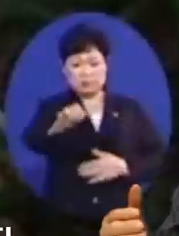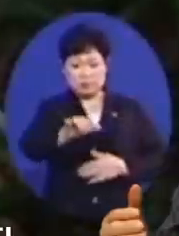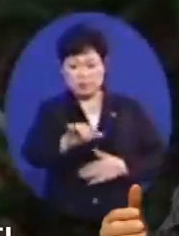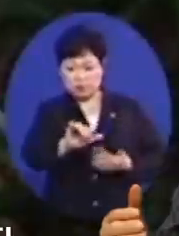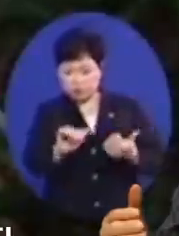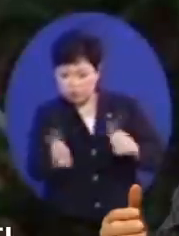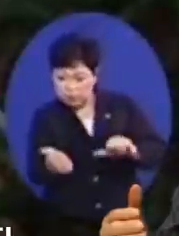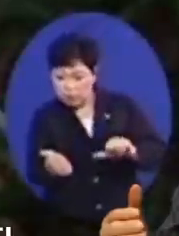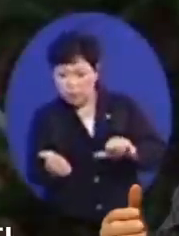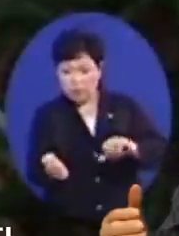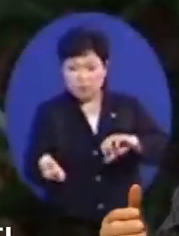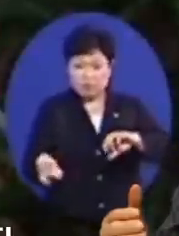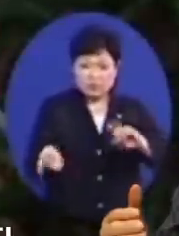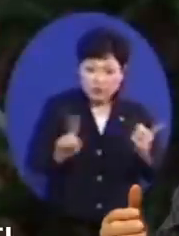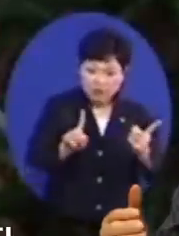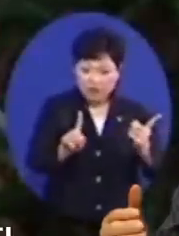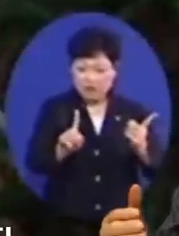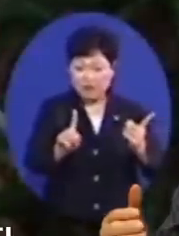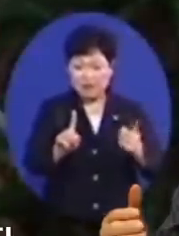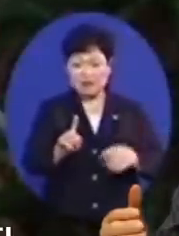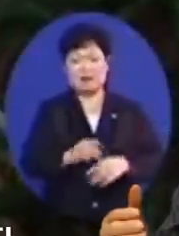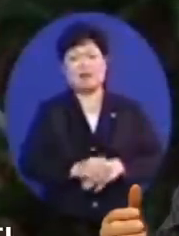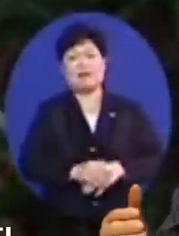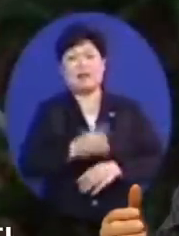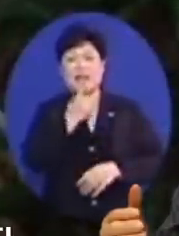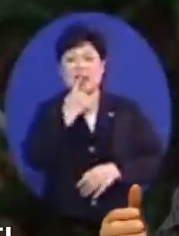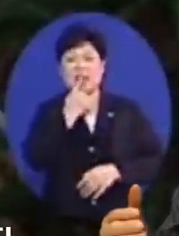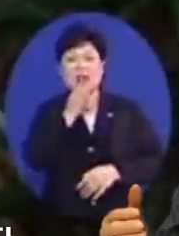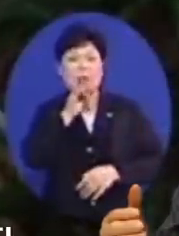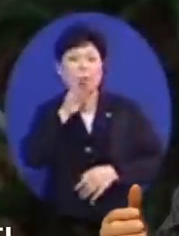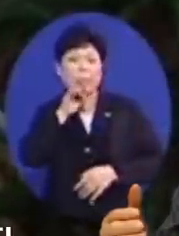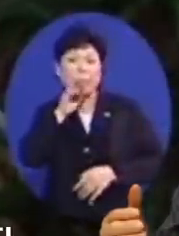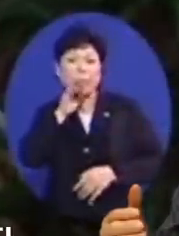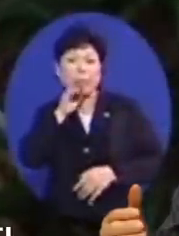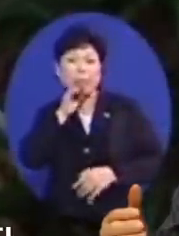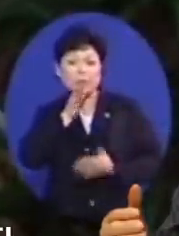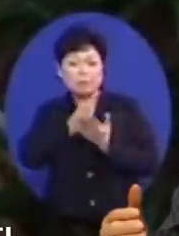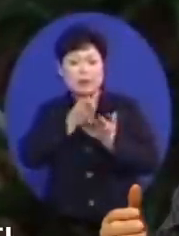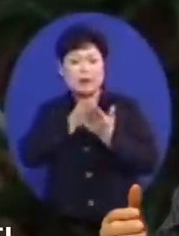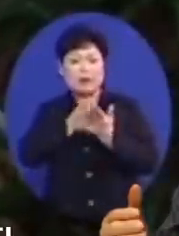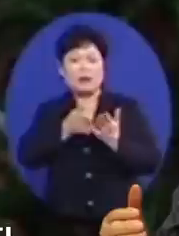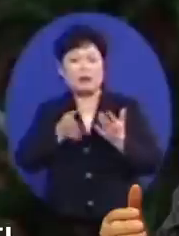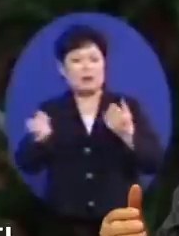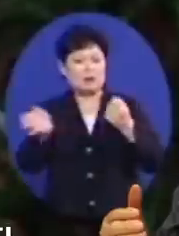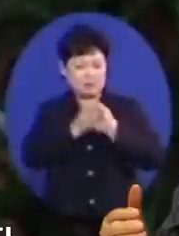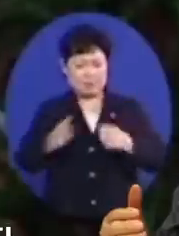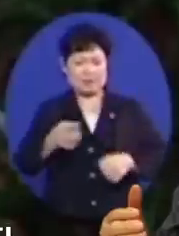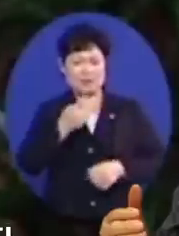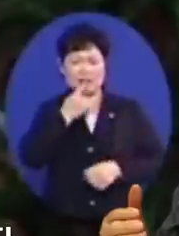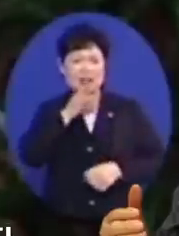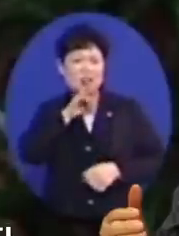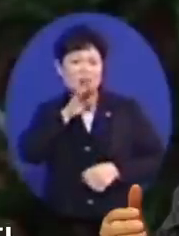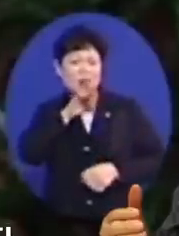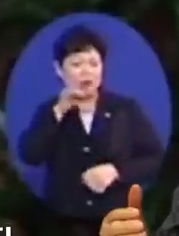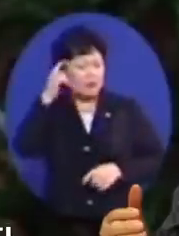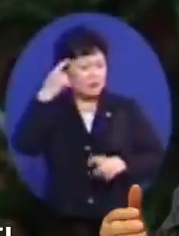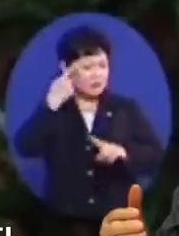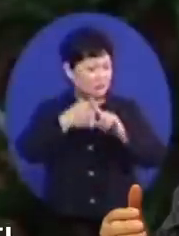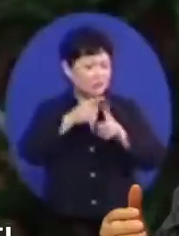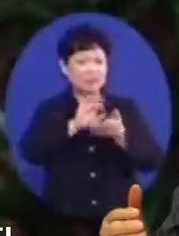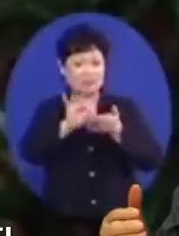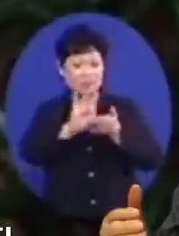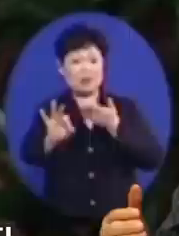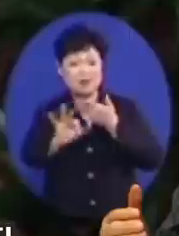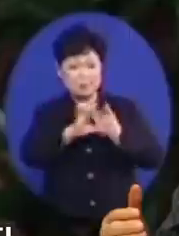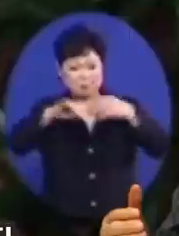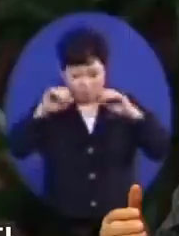사는 것이 요 혀에 달렸습니다. 혀를 긍정적으로 사용하면